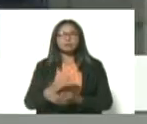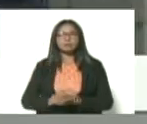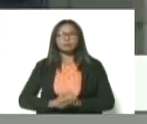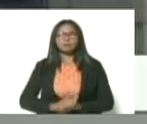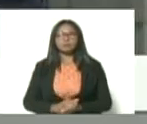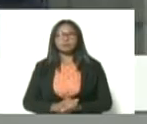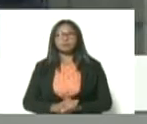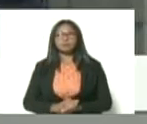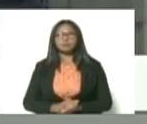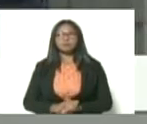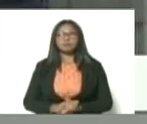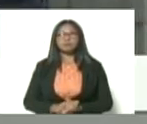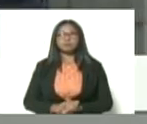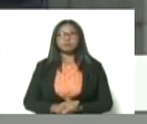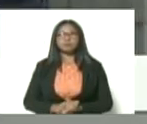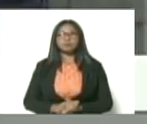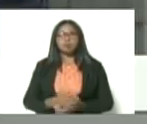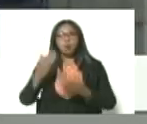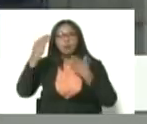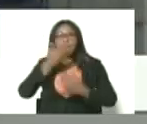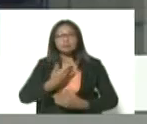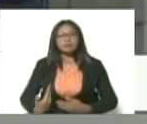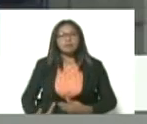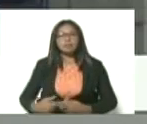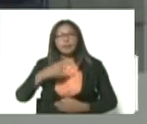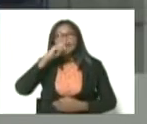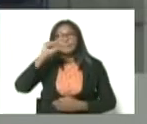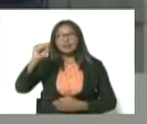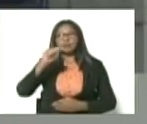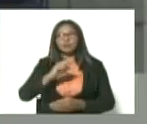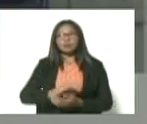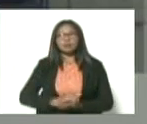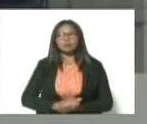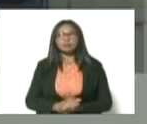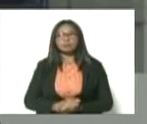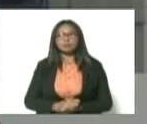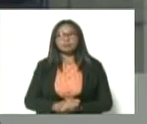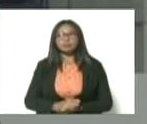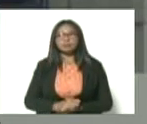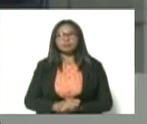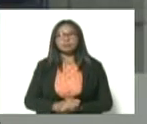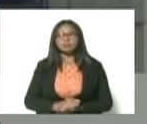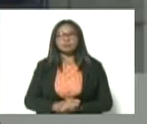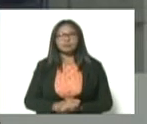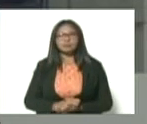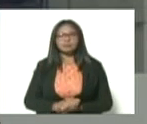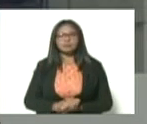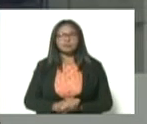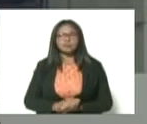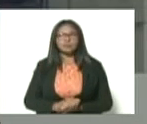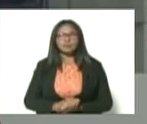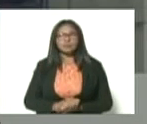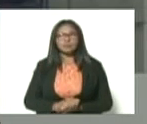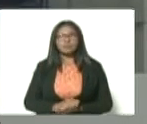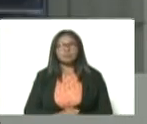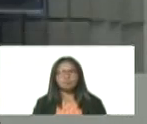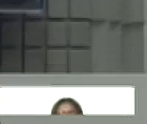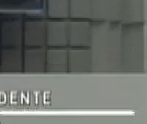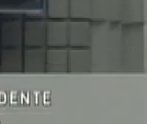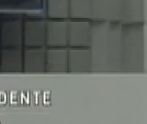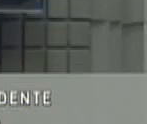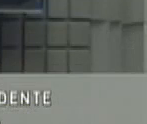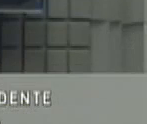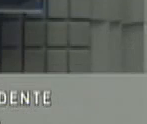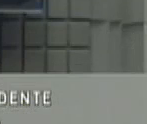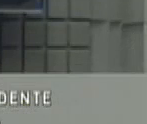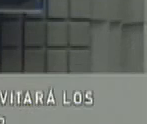Hola, presidente Nicolás Maduro. Ben Türkiye'den, Yön Radyo'dan Selenay Taner. Sayın Başkan, bildiğiniz gibi Amerika Birleşik Devletleri'nin